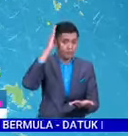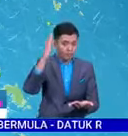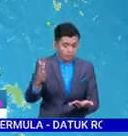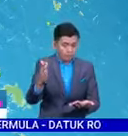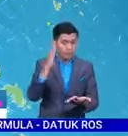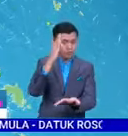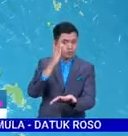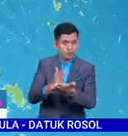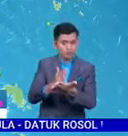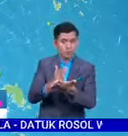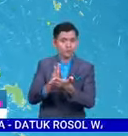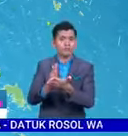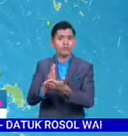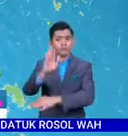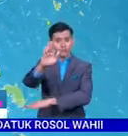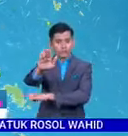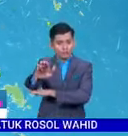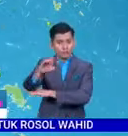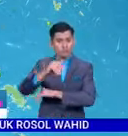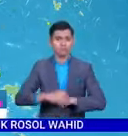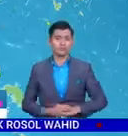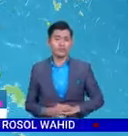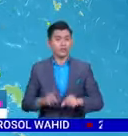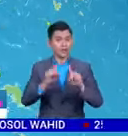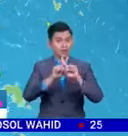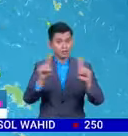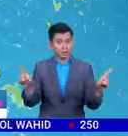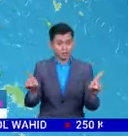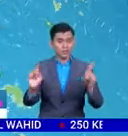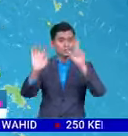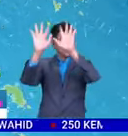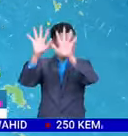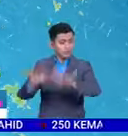pulih menjelang lewat petang nanti.